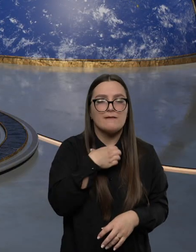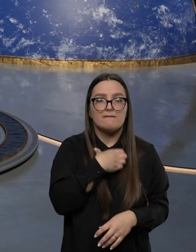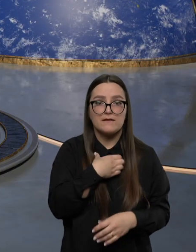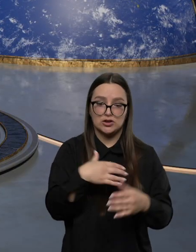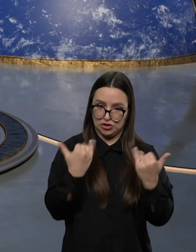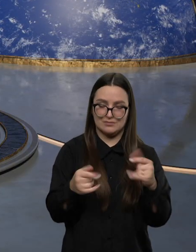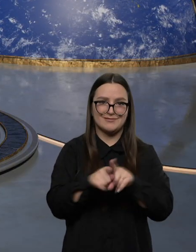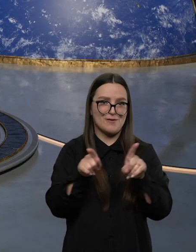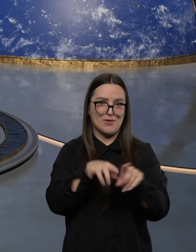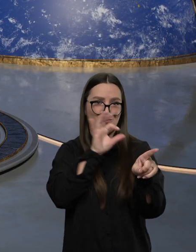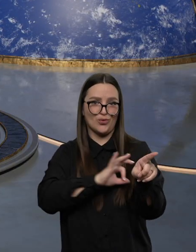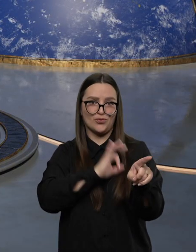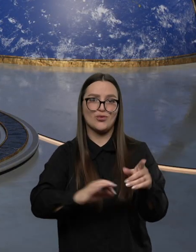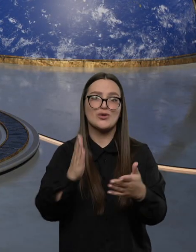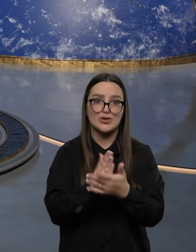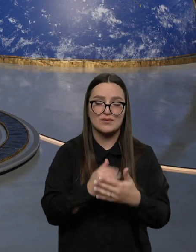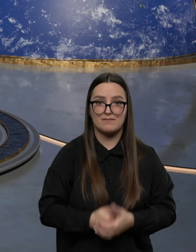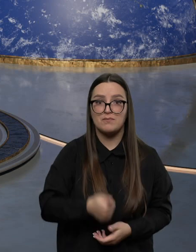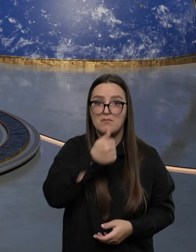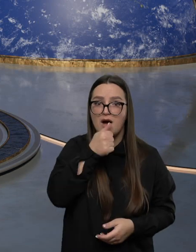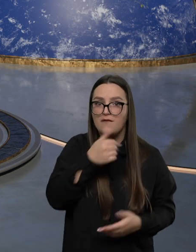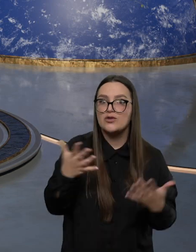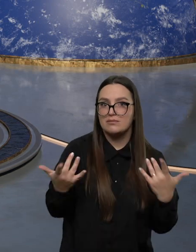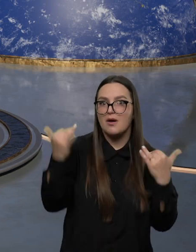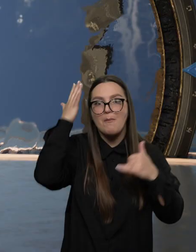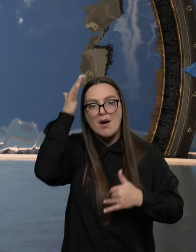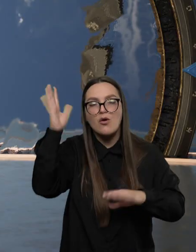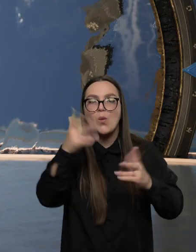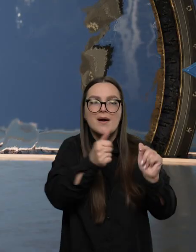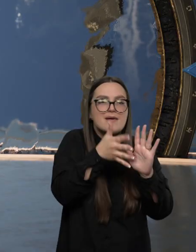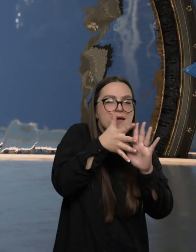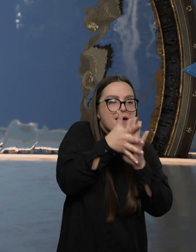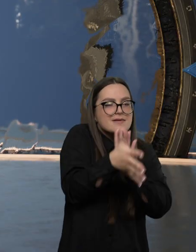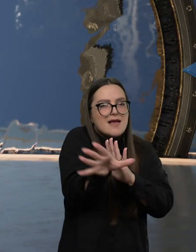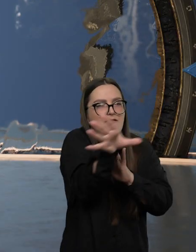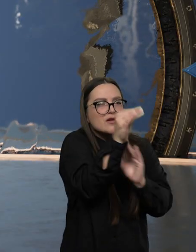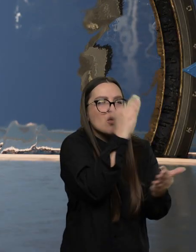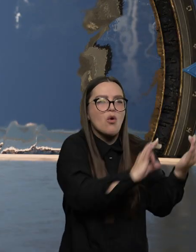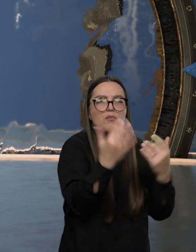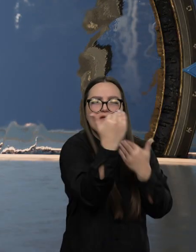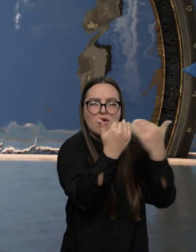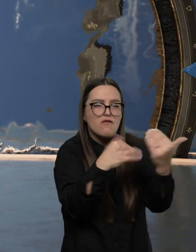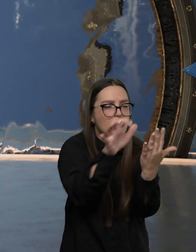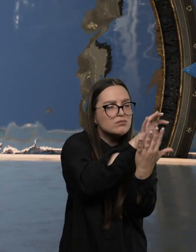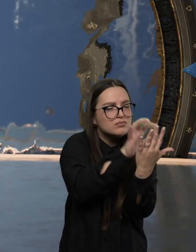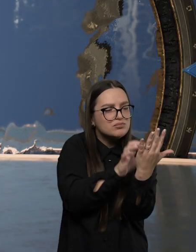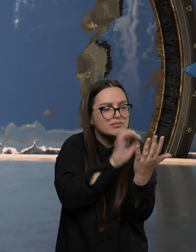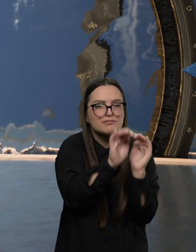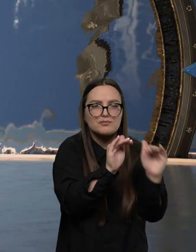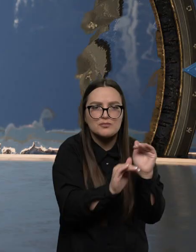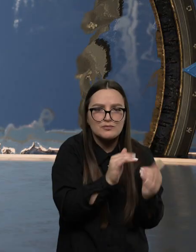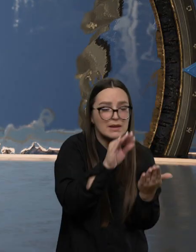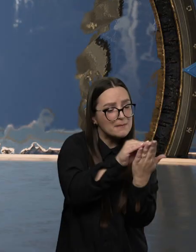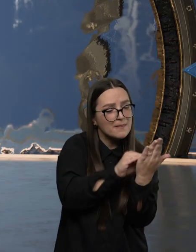ir naudojami ir šiandien. Nu, tai įsivaizduok, jeigu visą tą radiacinį lauką sugebė aprašyti, jeigu naujų kokių ten